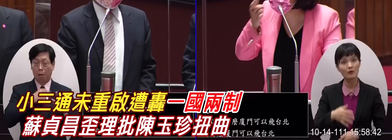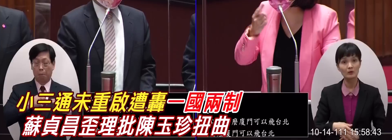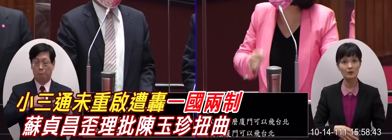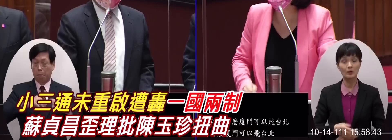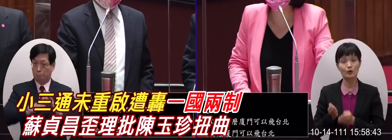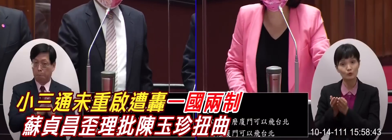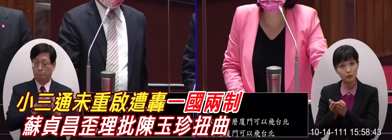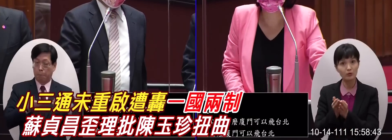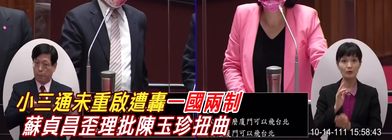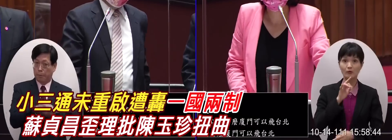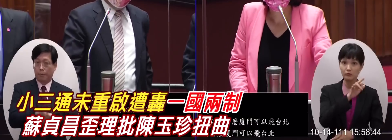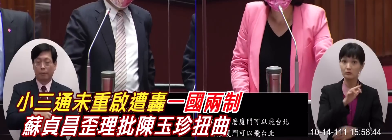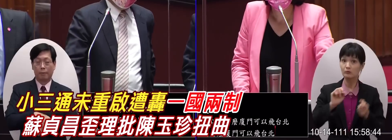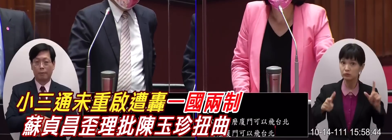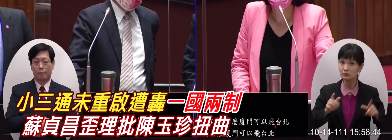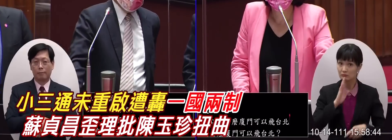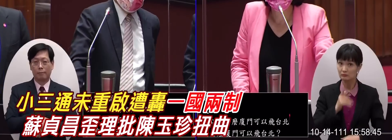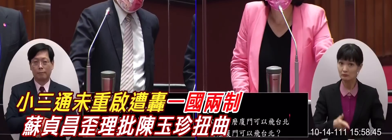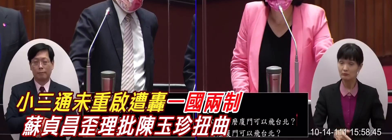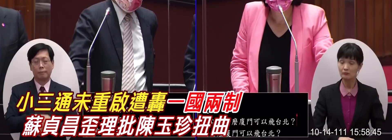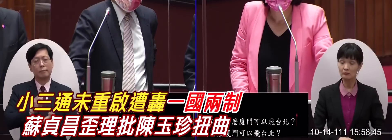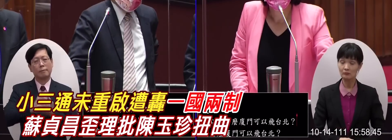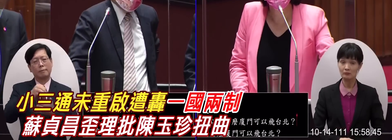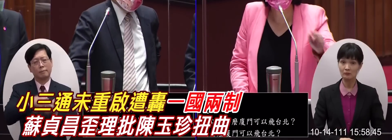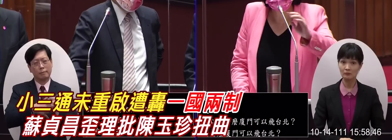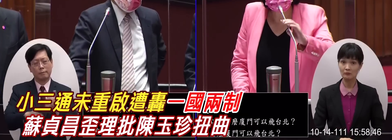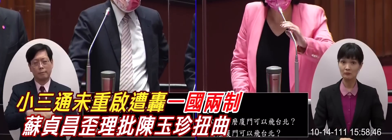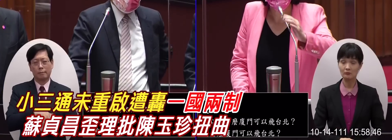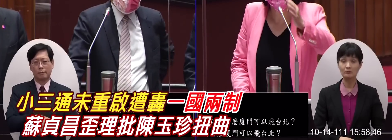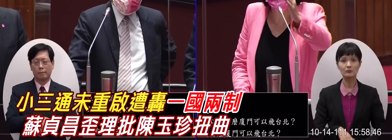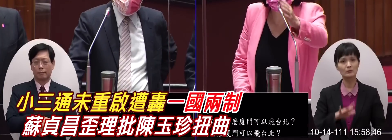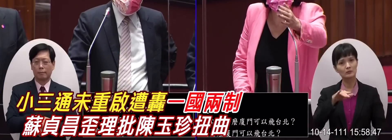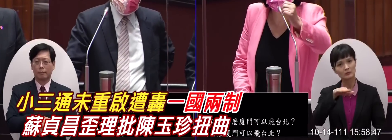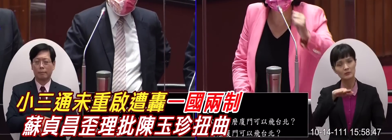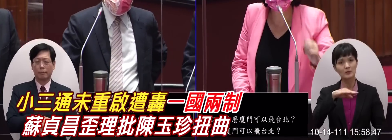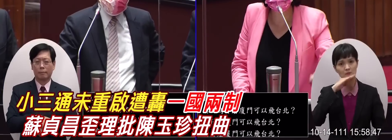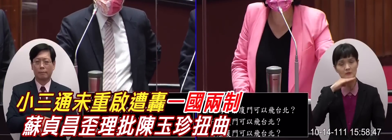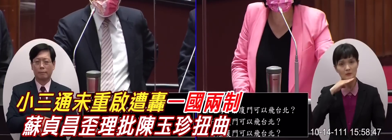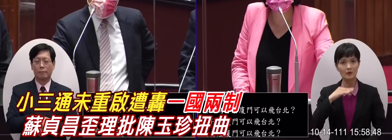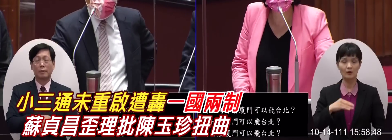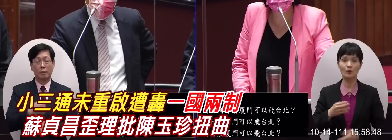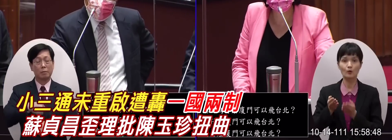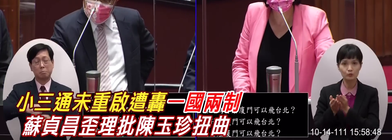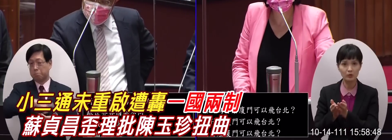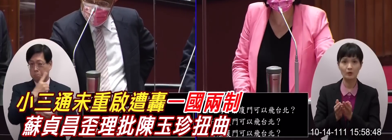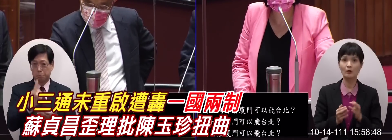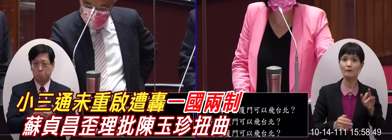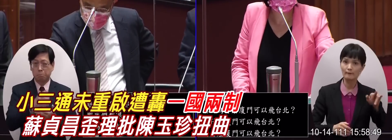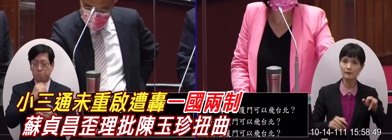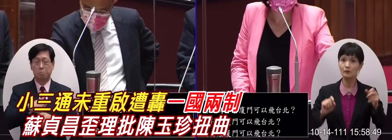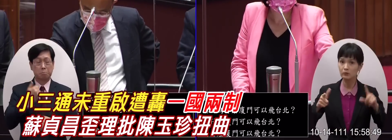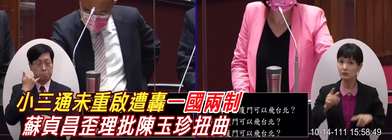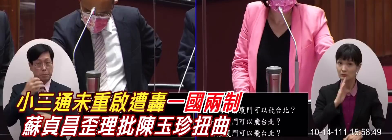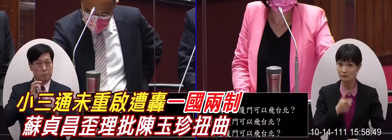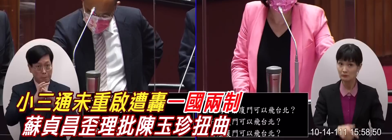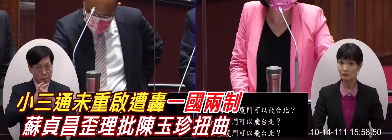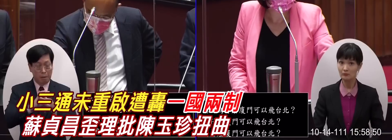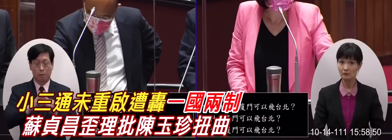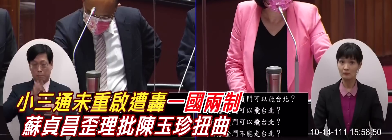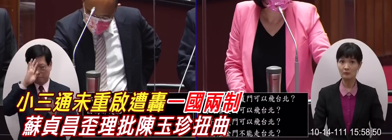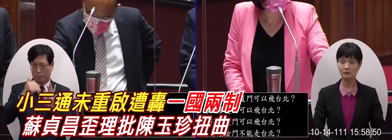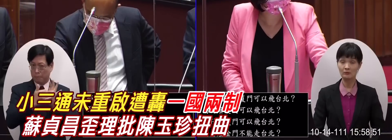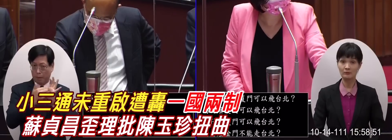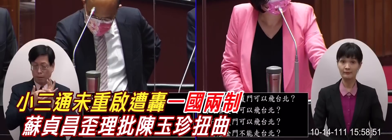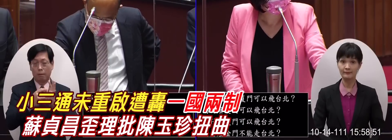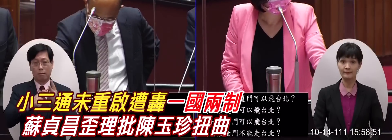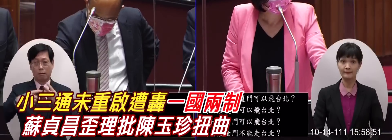跟飞机不一样，是这样子。 不一样，报告委，我 所以来，所以船跟飞机不一样。 我们所有的海关防疫，